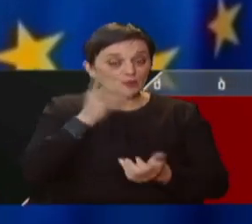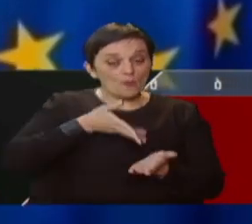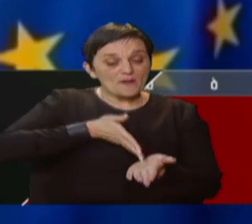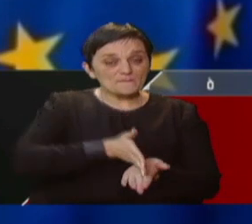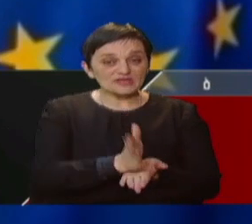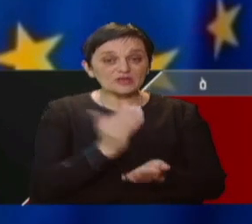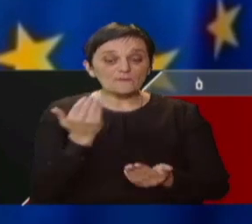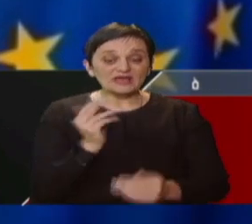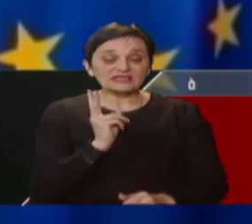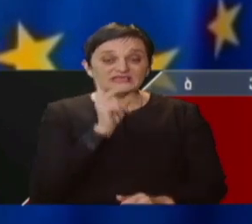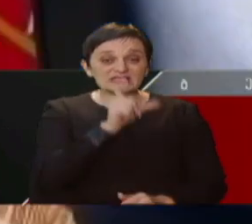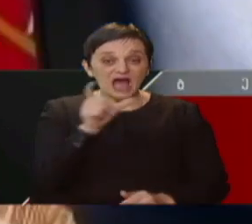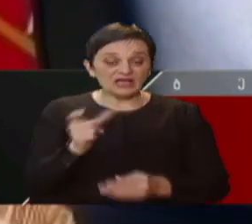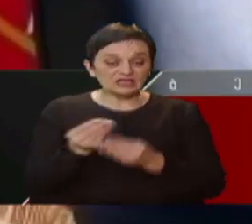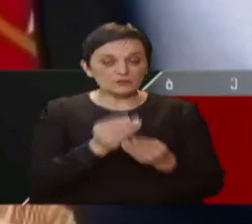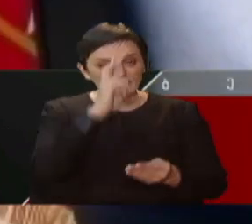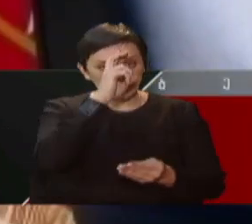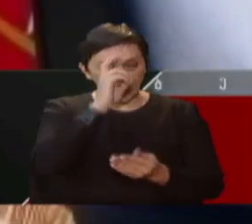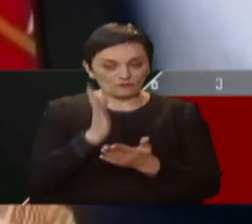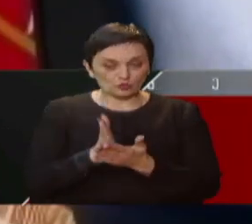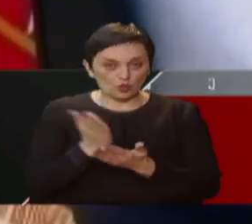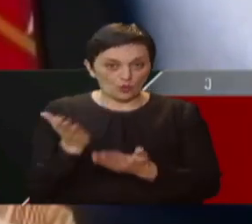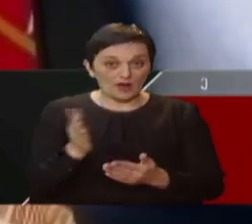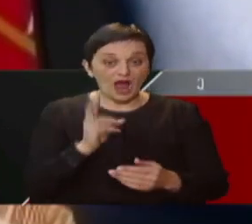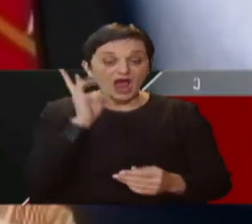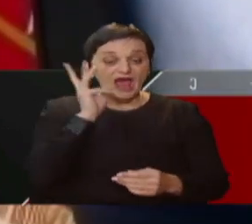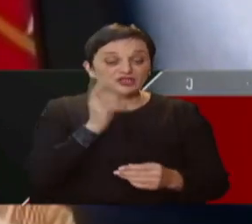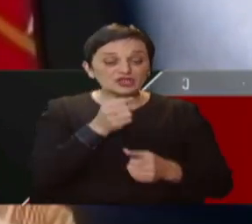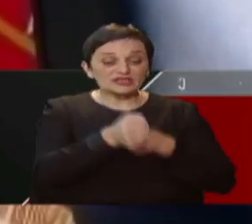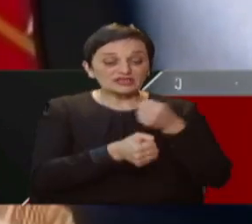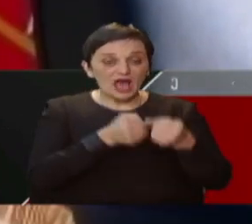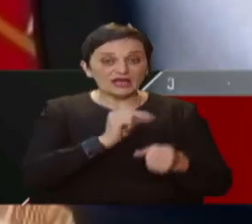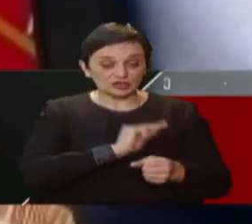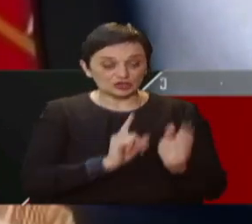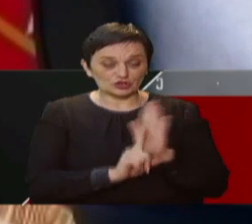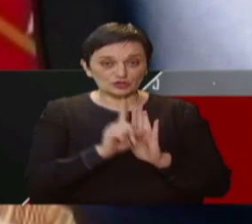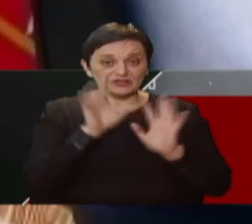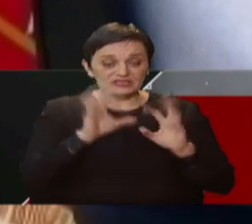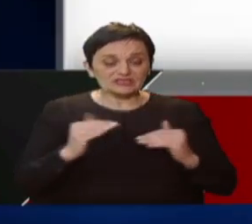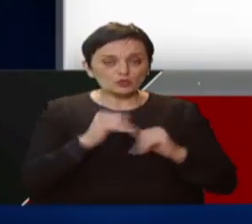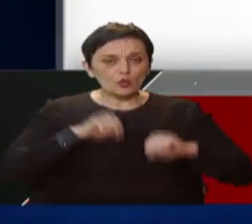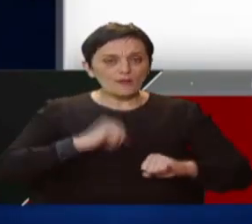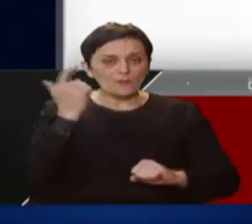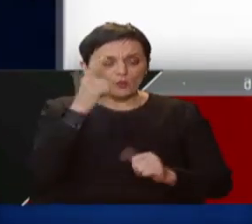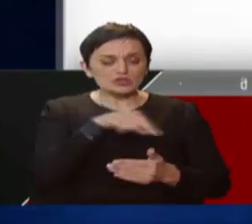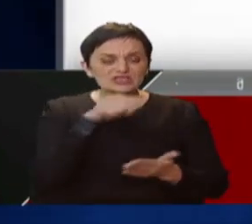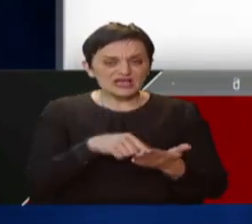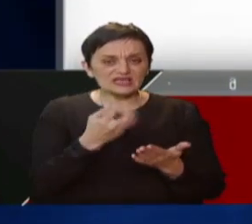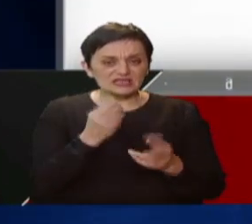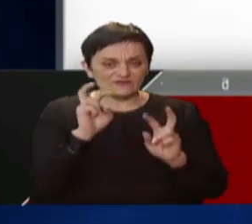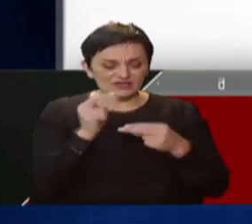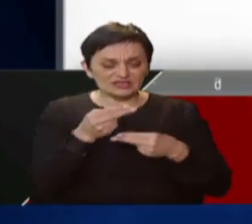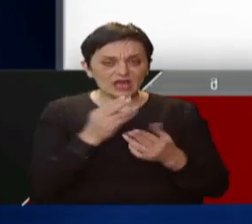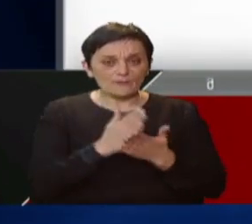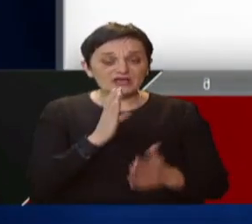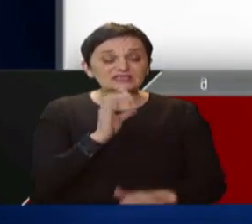მათი კანდიდატების წარდგინებებს მთავრობა ახდენს. ელჩების დანიშვნასთან დაკავშირებით საკონსტიტუციო უფლებამოსილების საკითხი კიდევ ერთი თემაა,